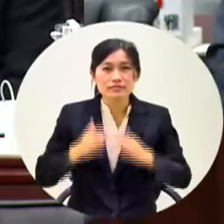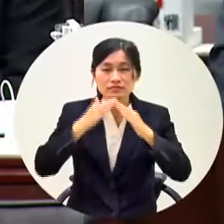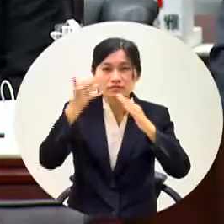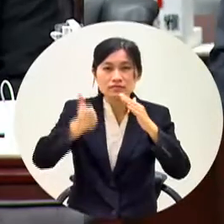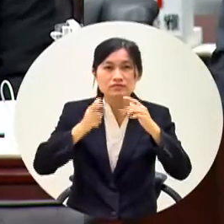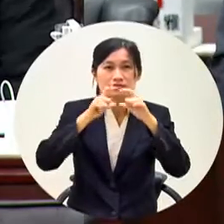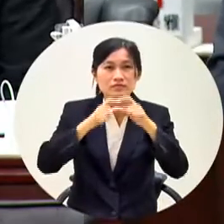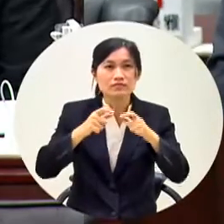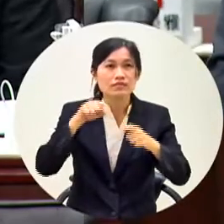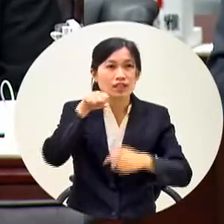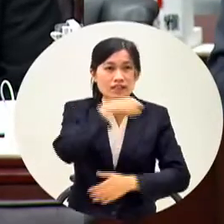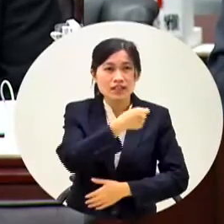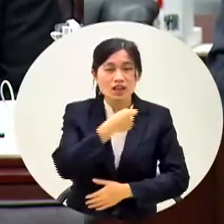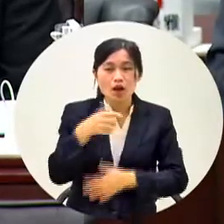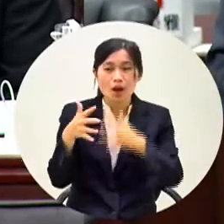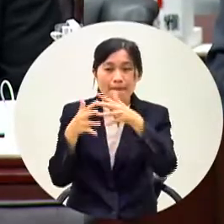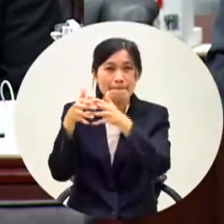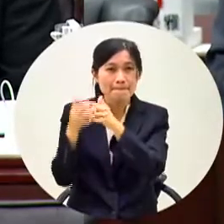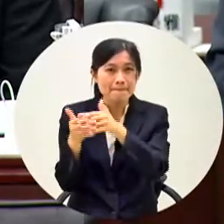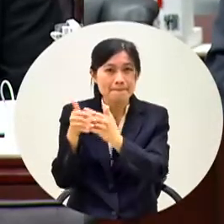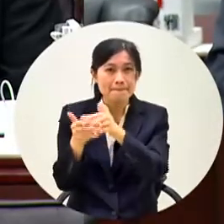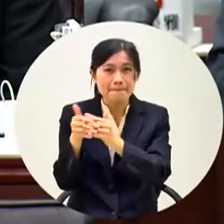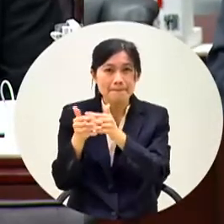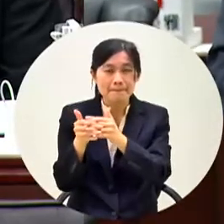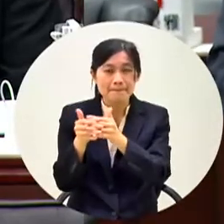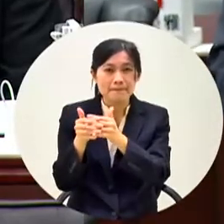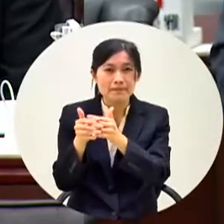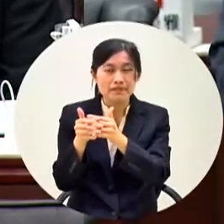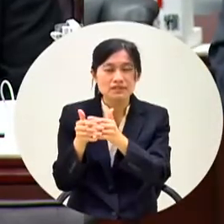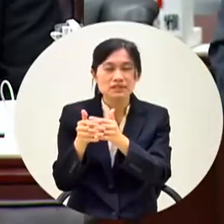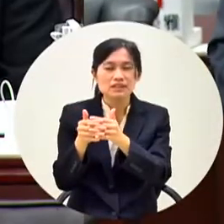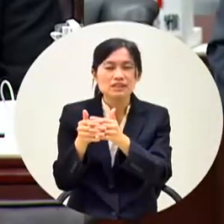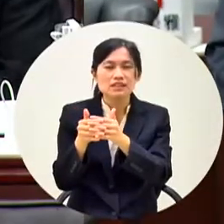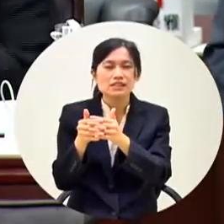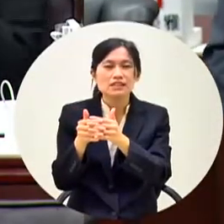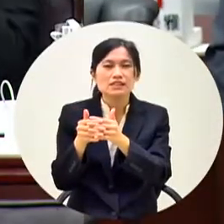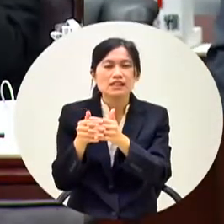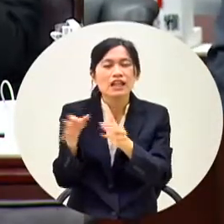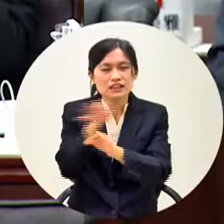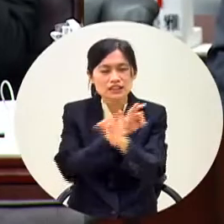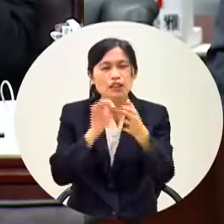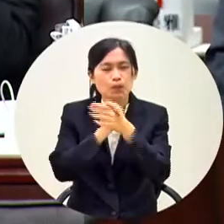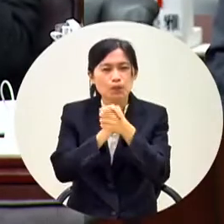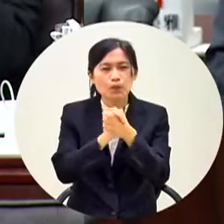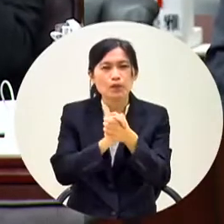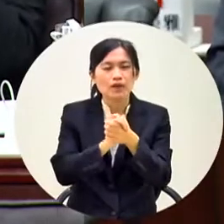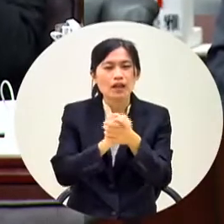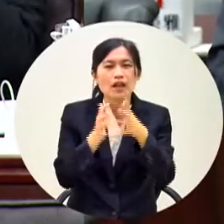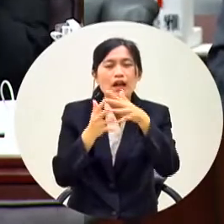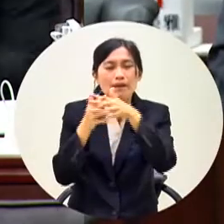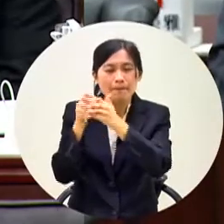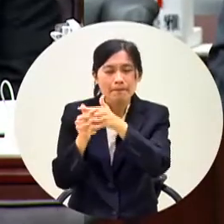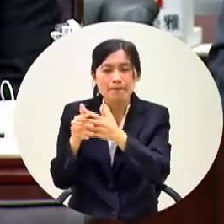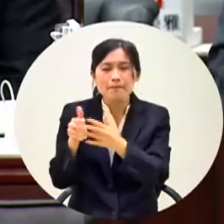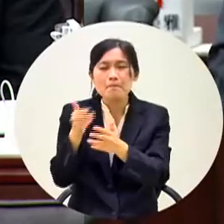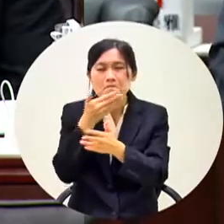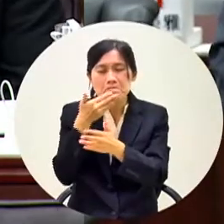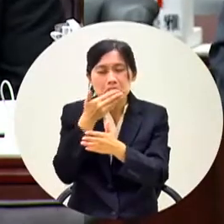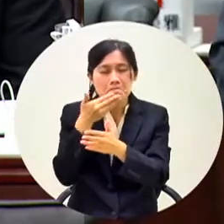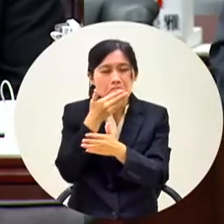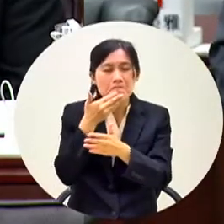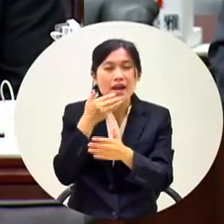台湾跟美国成为繁荣的经济伙伴，这个不仅是台湾的利益，也是美方的利益啊。